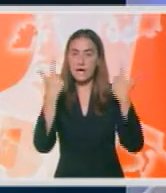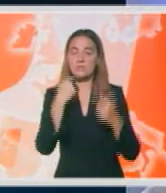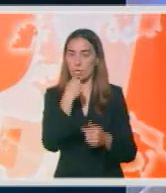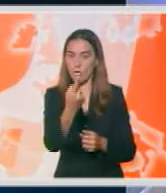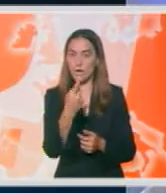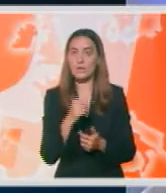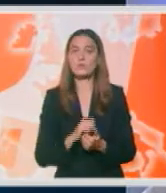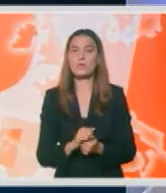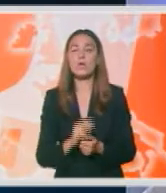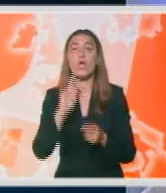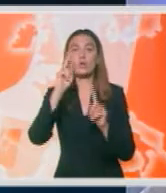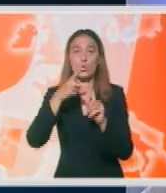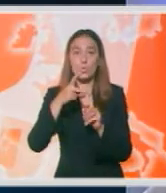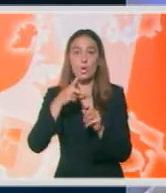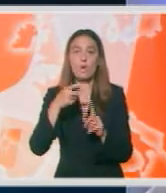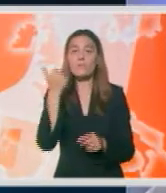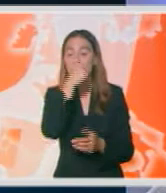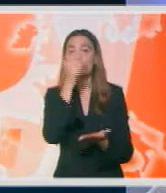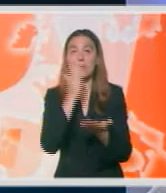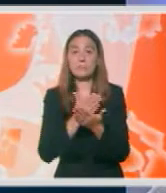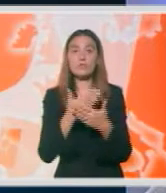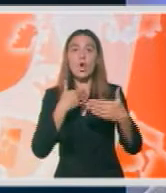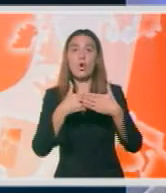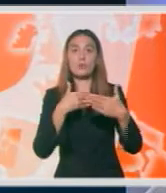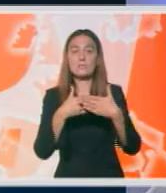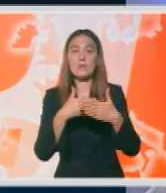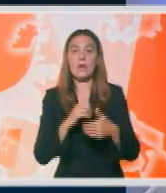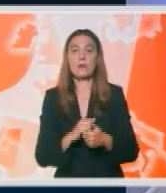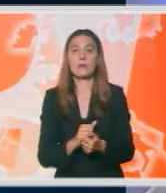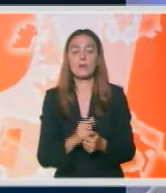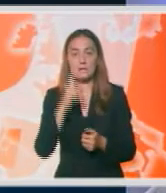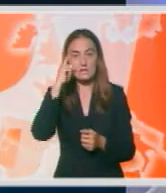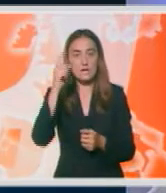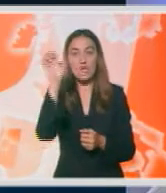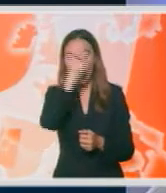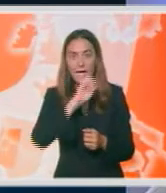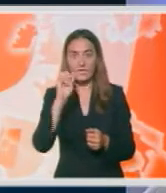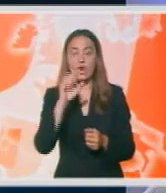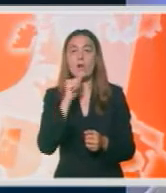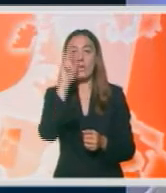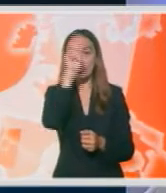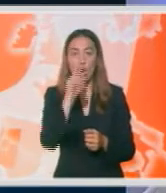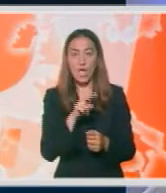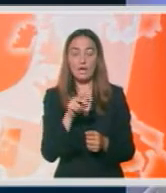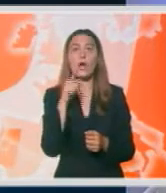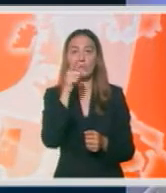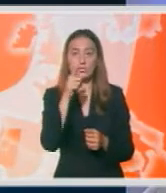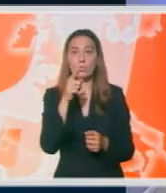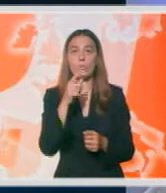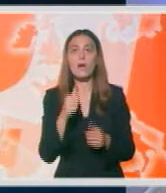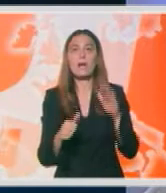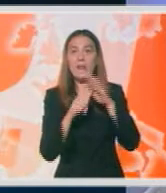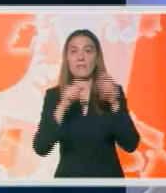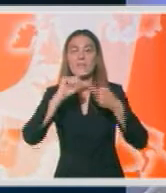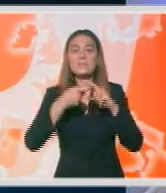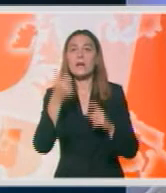argumentaciju. Drugo, što se tiče odnosa znači evra i dolara, tu glavna